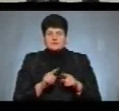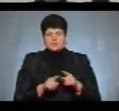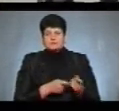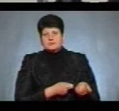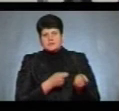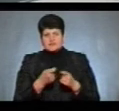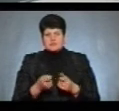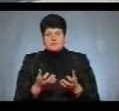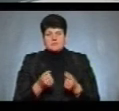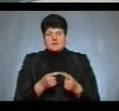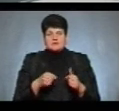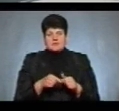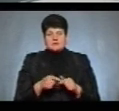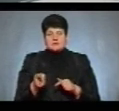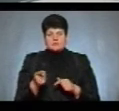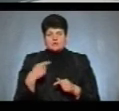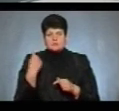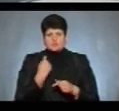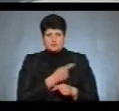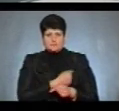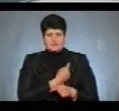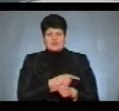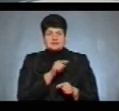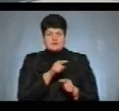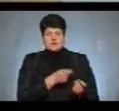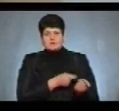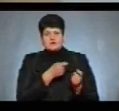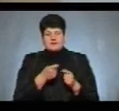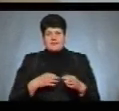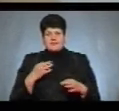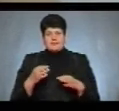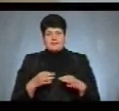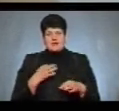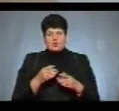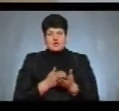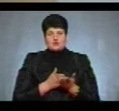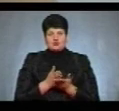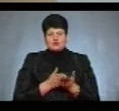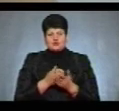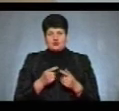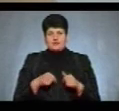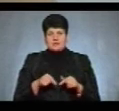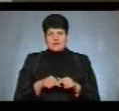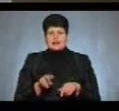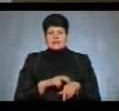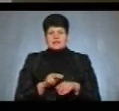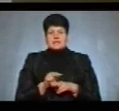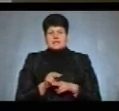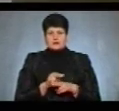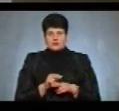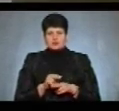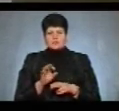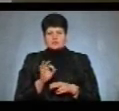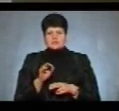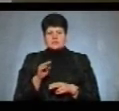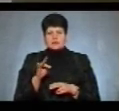до приймального відділення Тернопільської університетської лікарні. Звідти його перевели до нейрохірургічного відділення. Лікар, який лікує чоловіка, Олександр